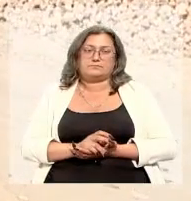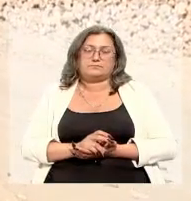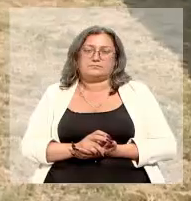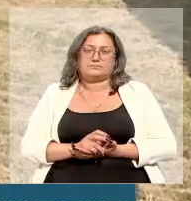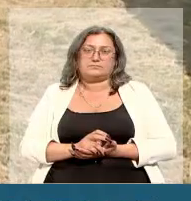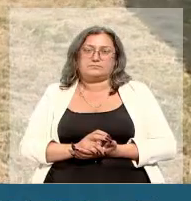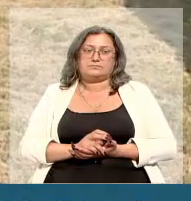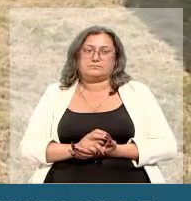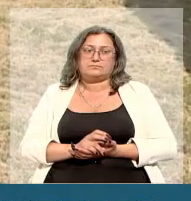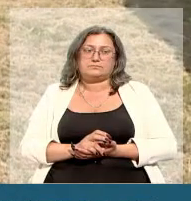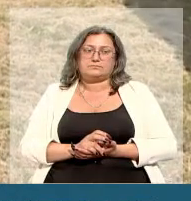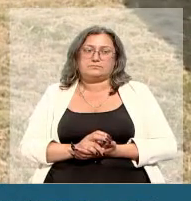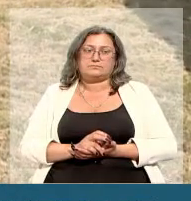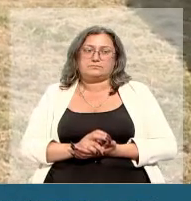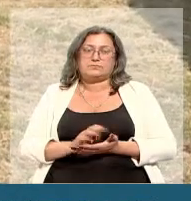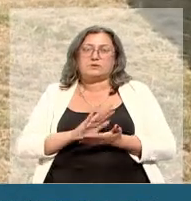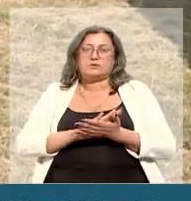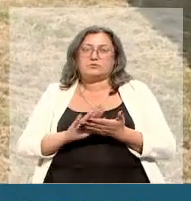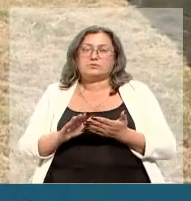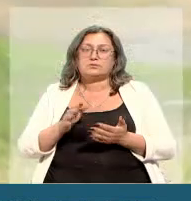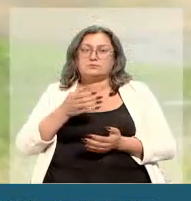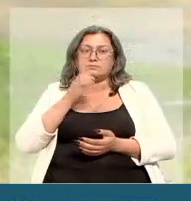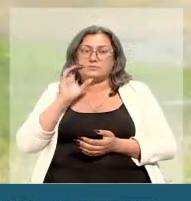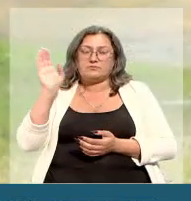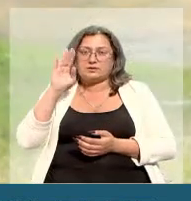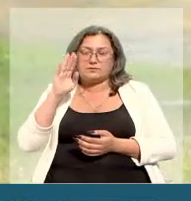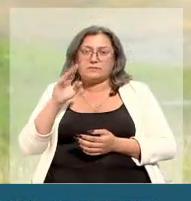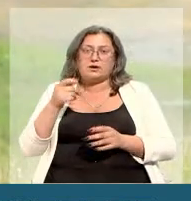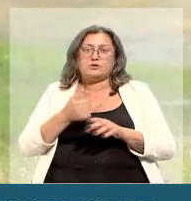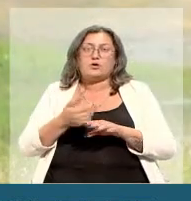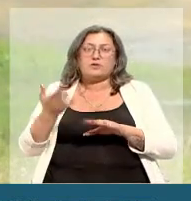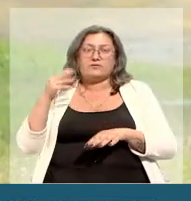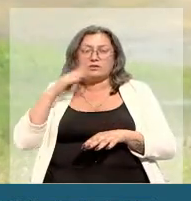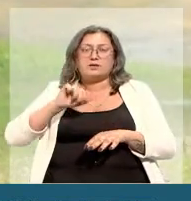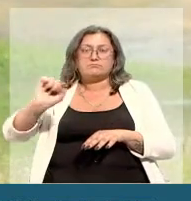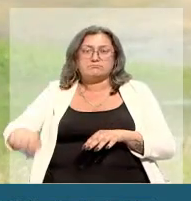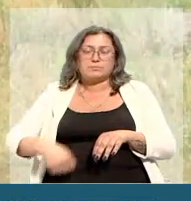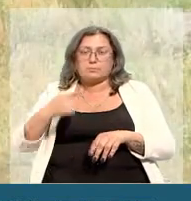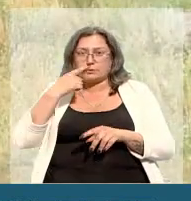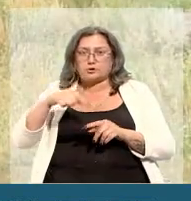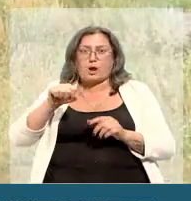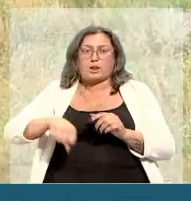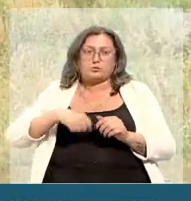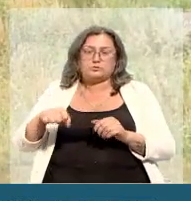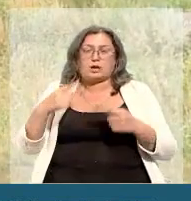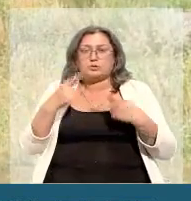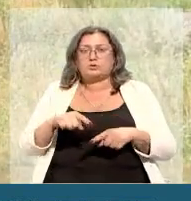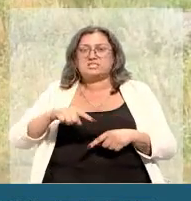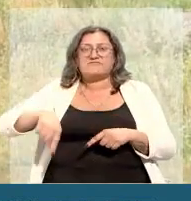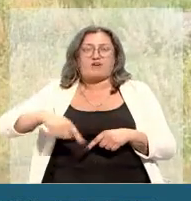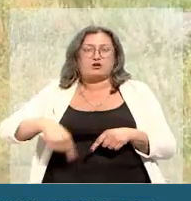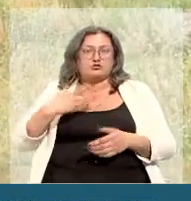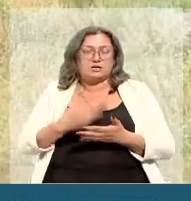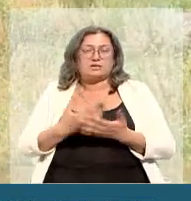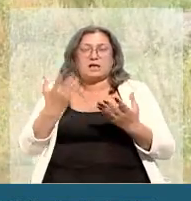Чистую питьевую воду в селе Пресногорьковка ждали много лет. До этого одни сельчане набирали ее из ближайшего колодца, другие – из скважин.